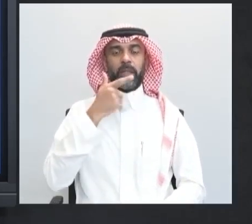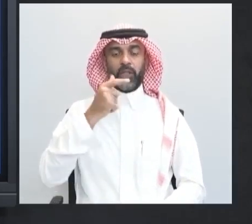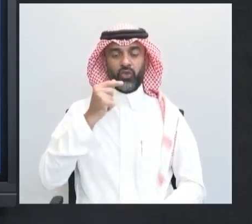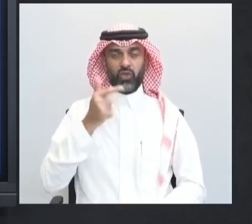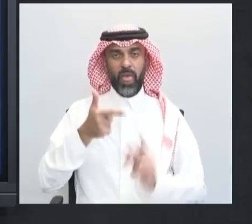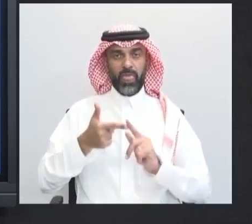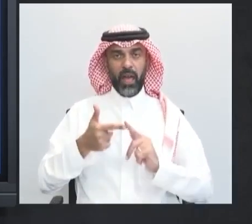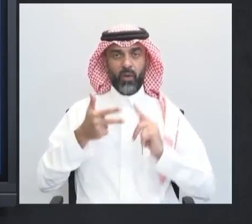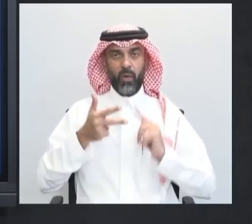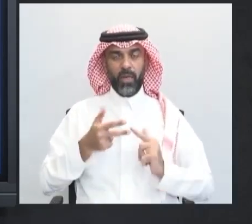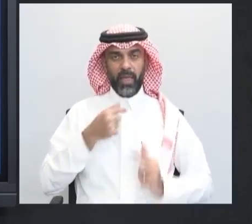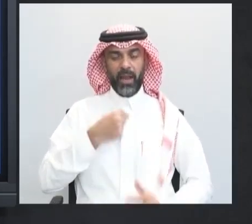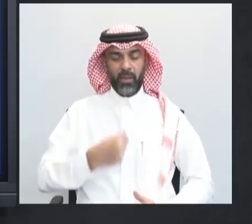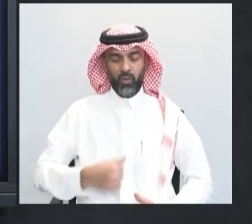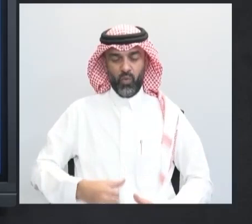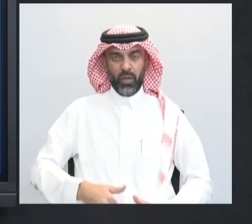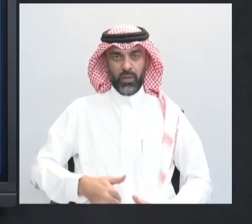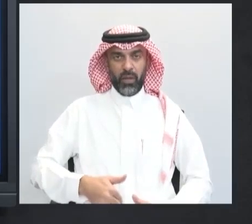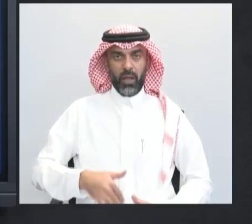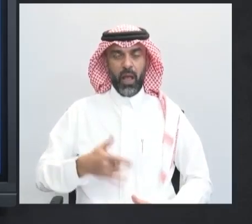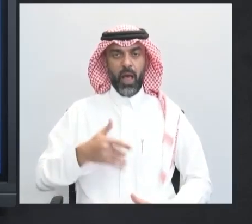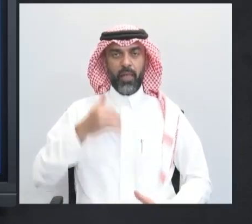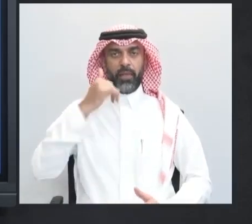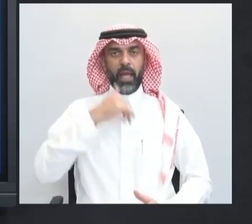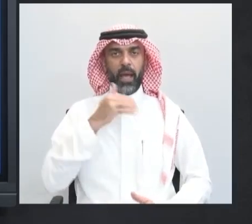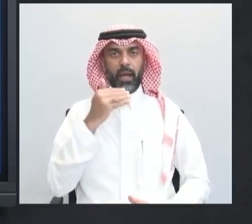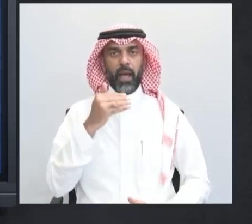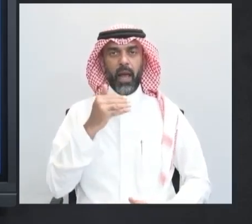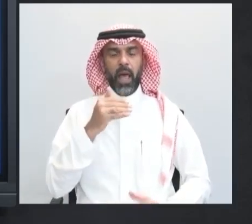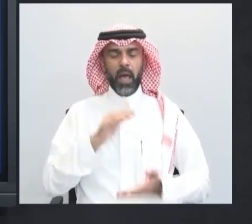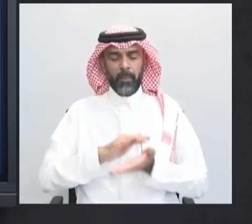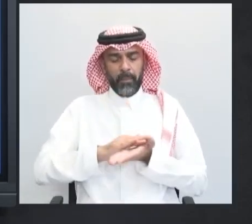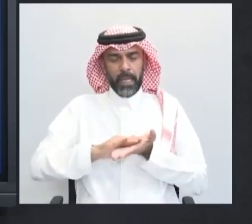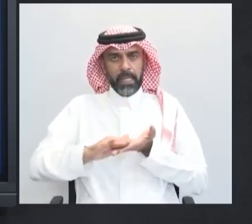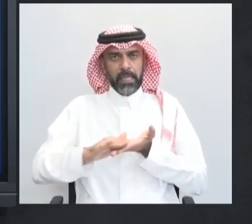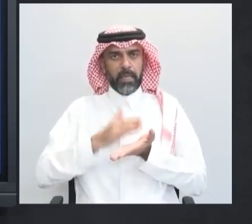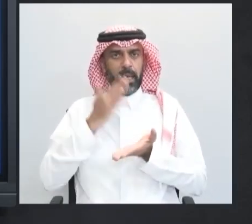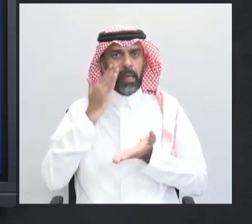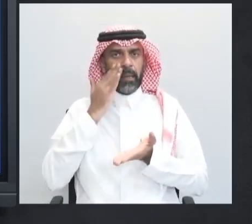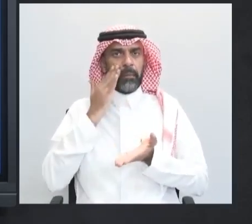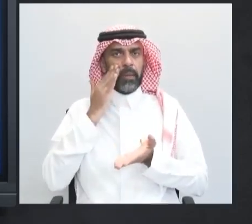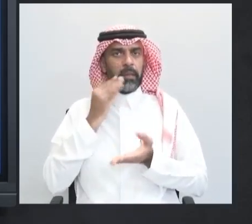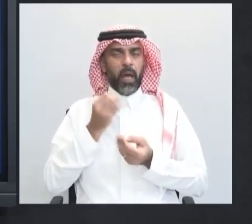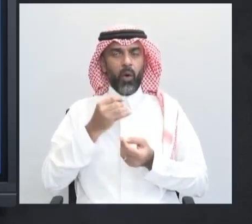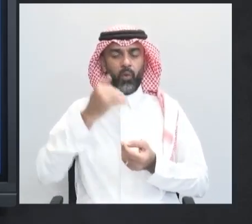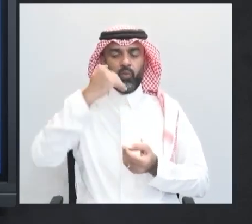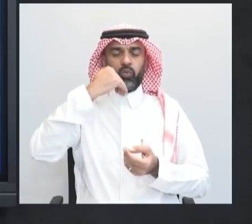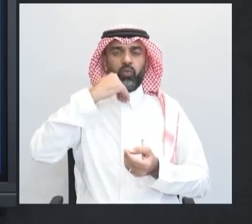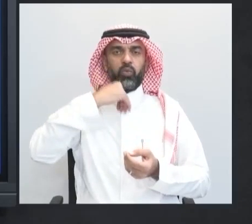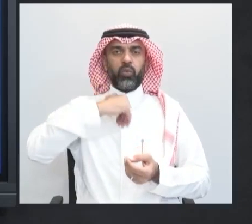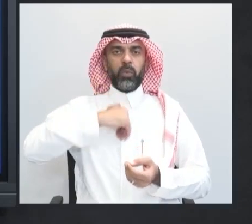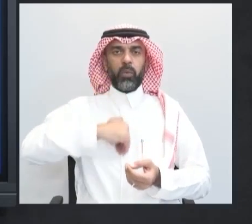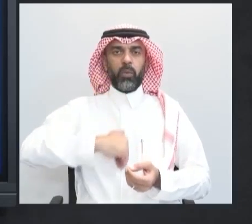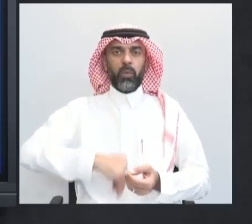والجزء الثالث الذي يصل الى المعده تبطن بخلايا ملساء خلايا لا اراديه يمر فيها او تمر فيها هذه